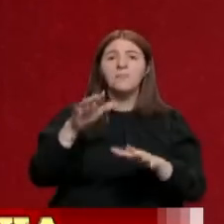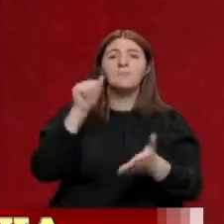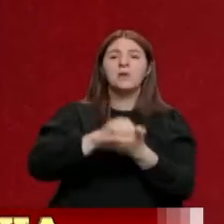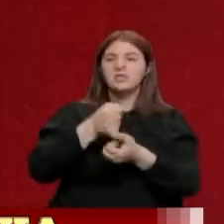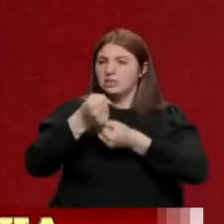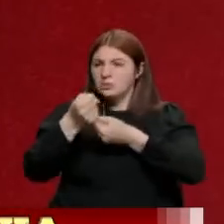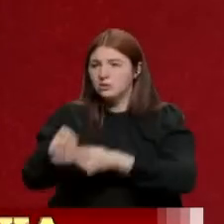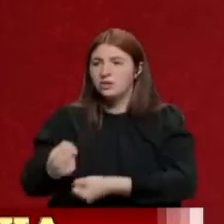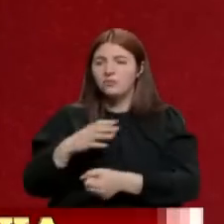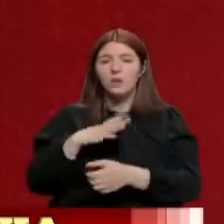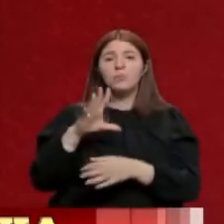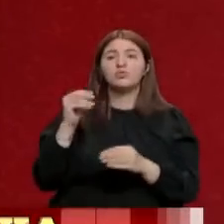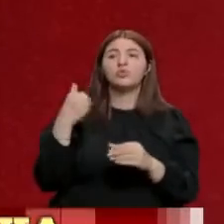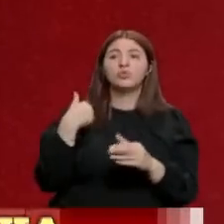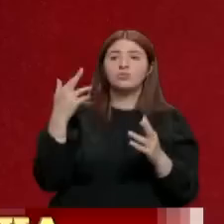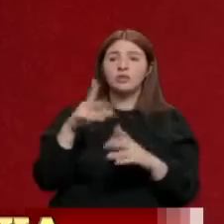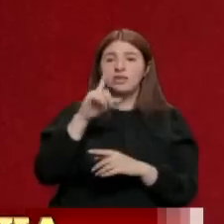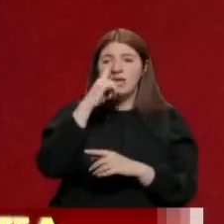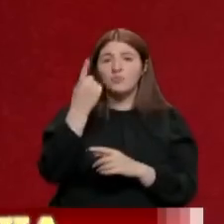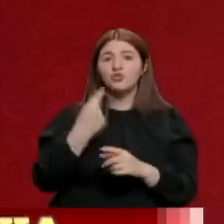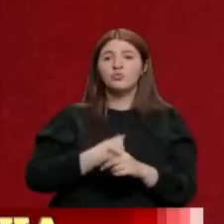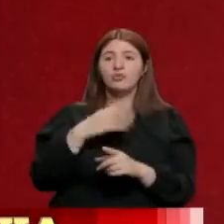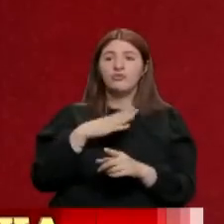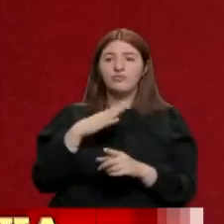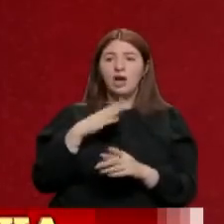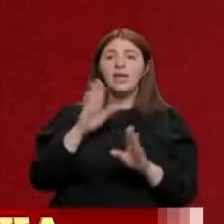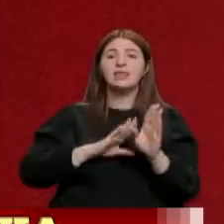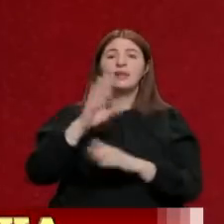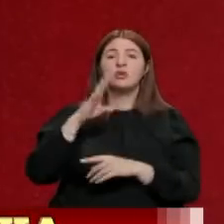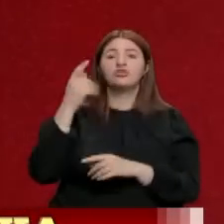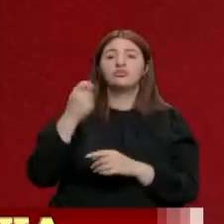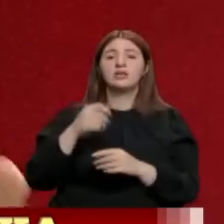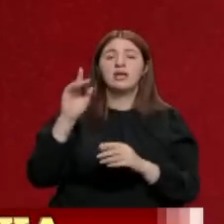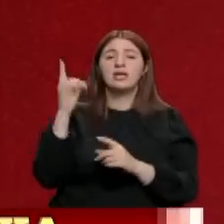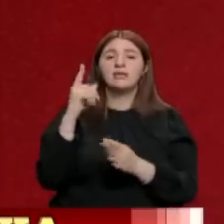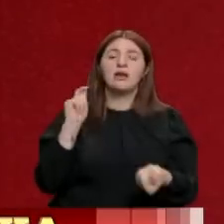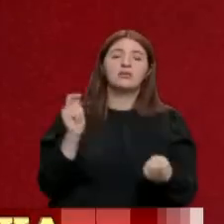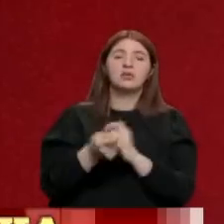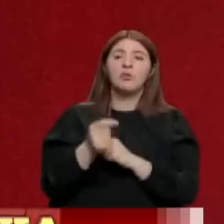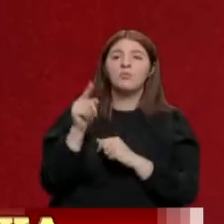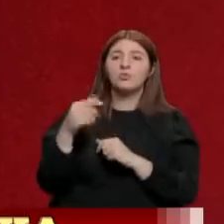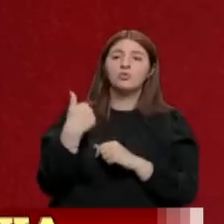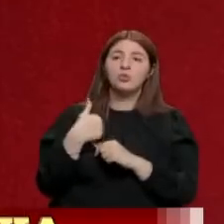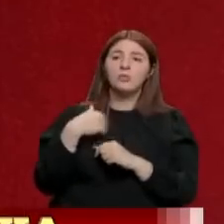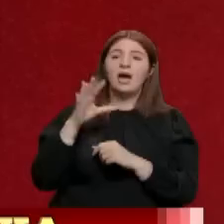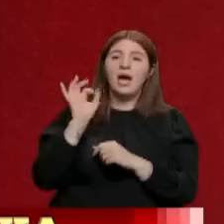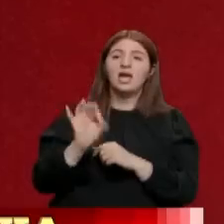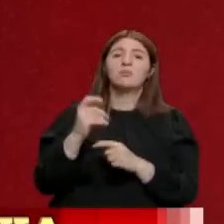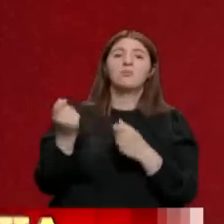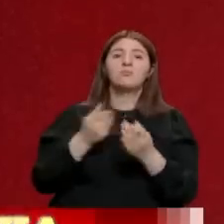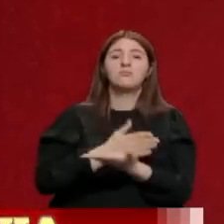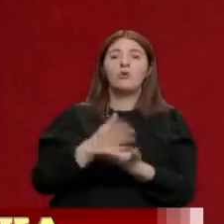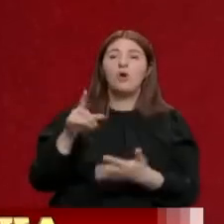altında, bütün kurumlarımız çökmüşken yurttaşlarımızın tek bir umudu var. Demokratik şartlarla iktidarı değiştirmek ve bu kurum Türkiye'de her zaman